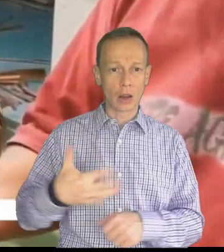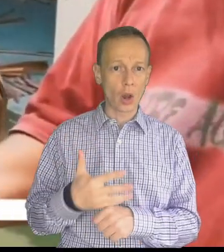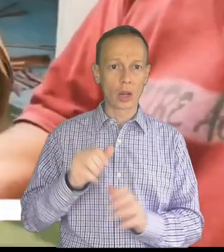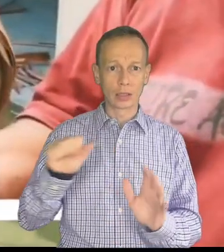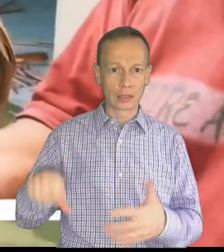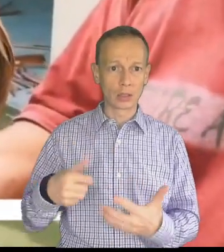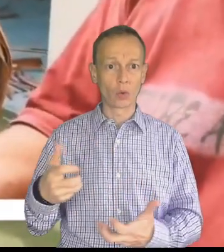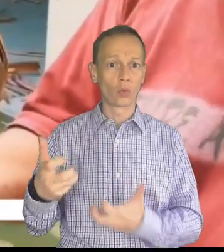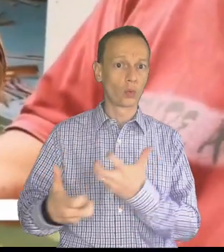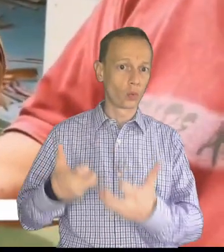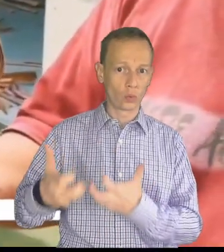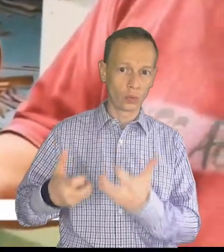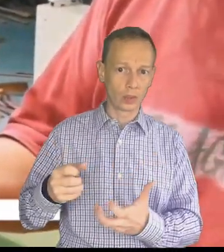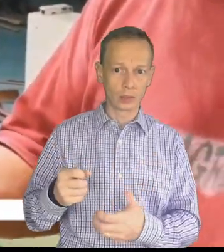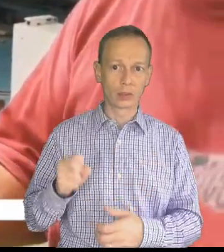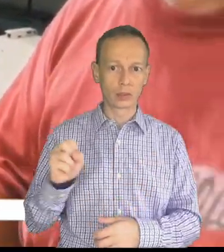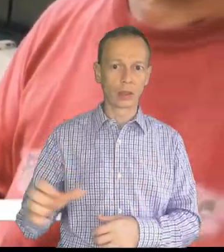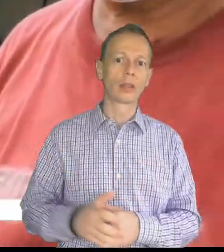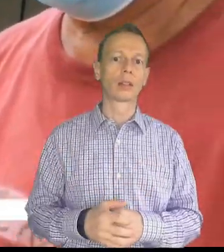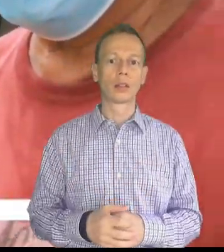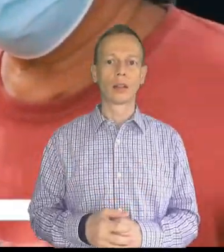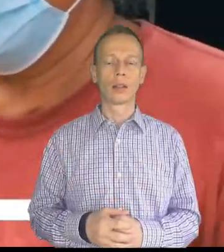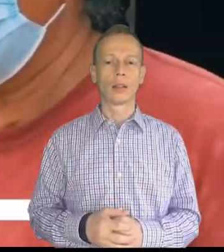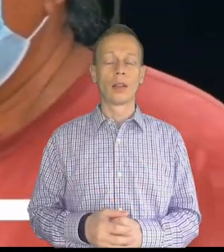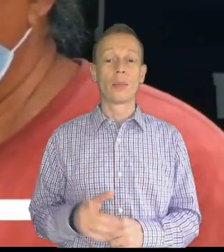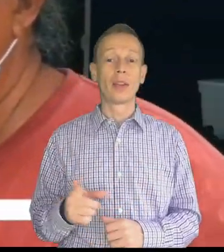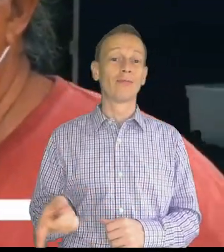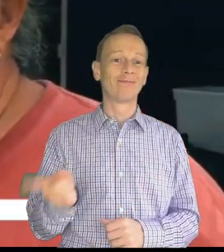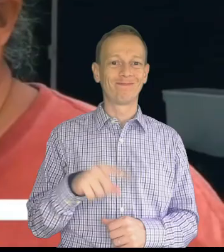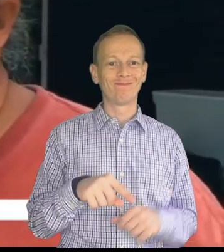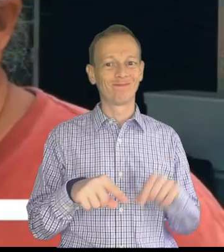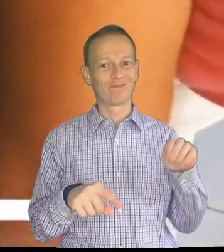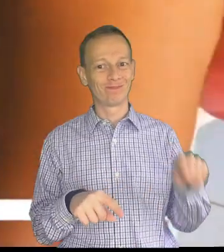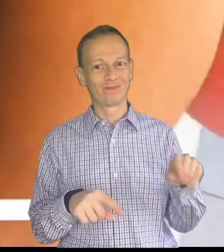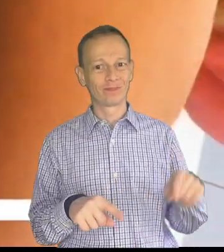a été cuit pendant 5 à 6 heures.